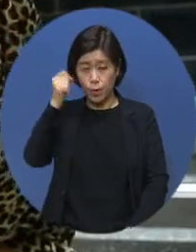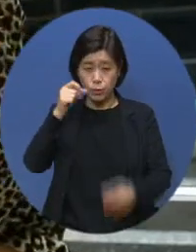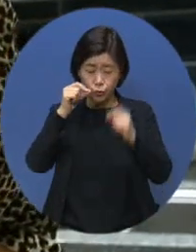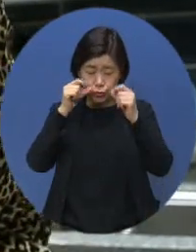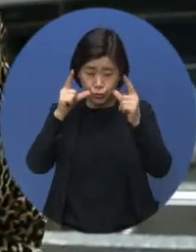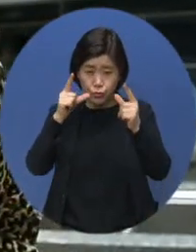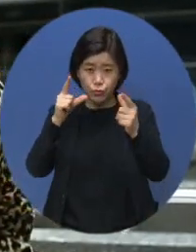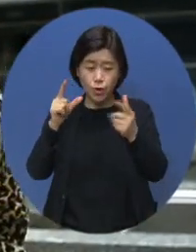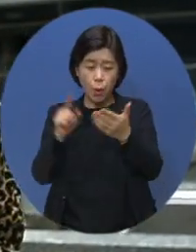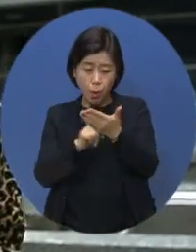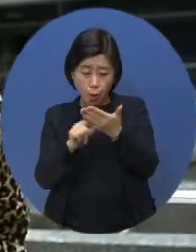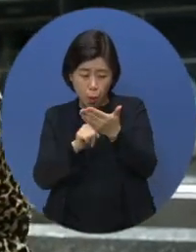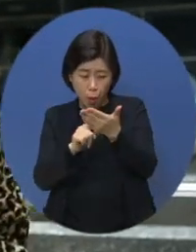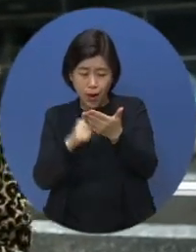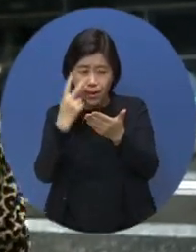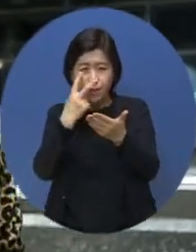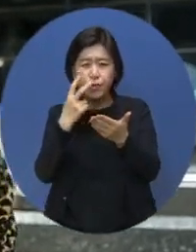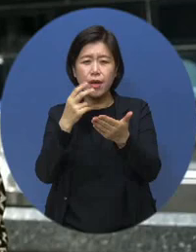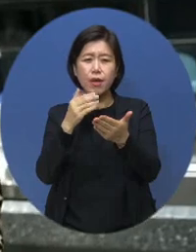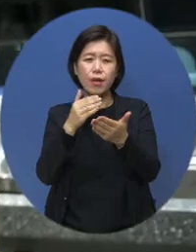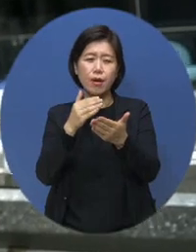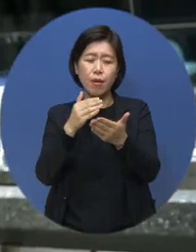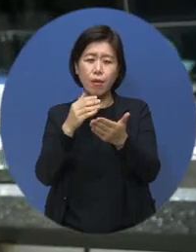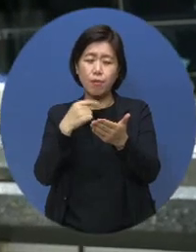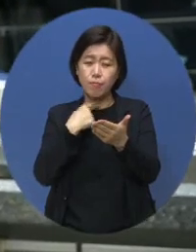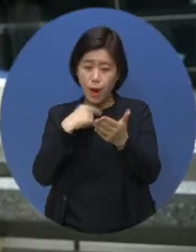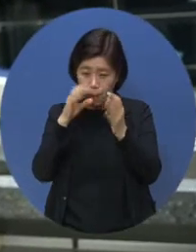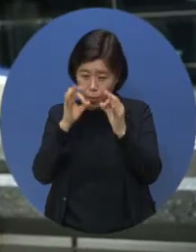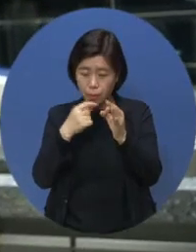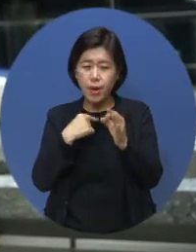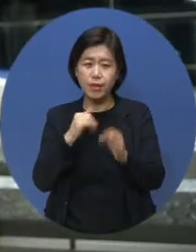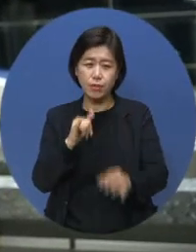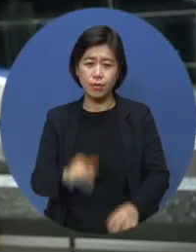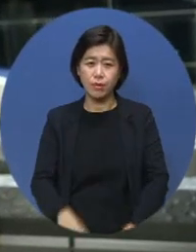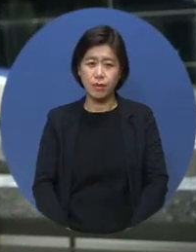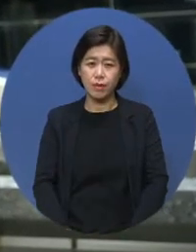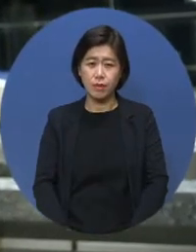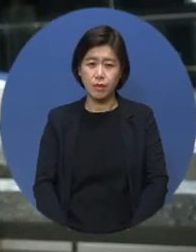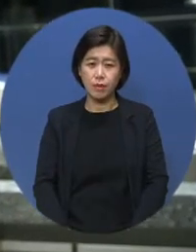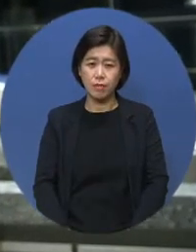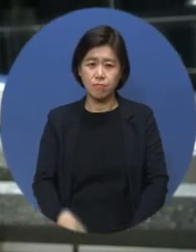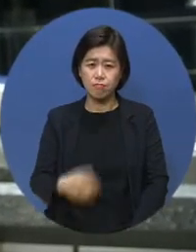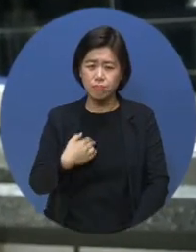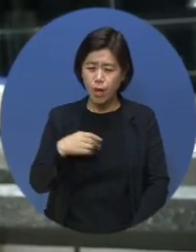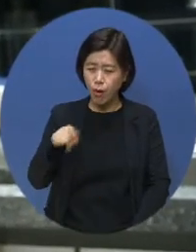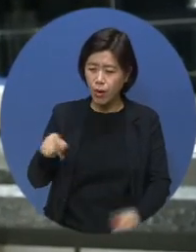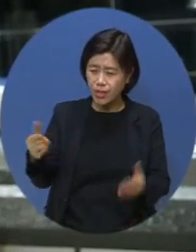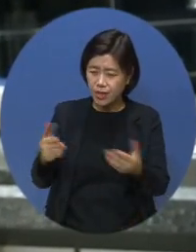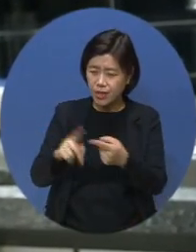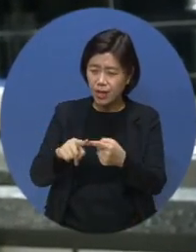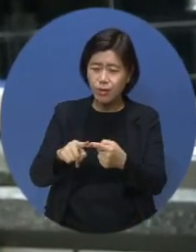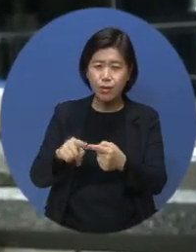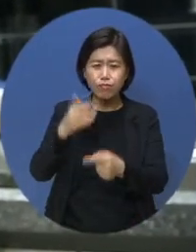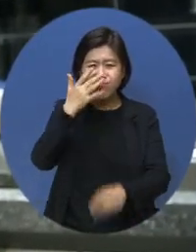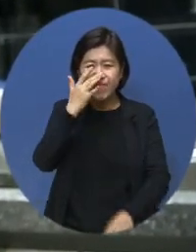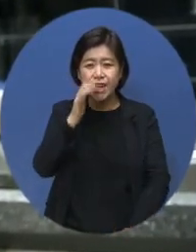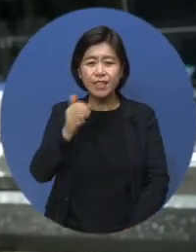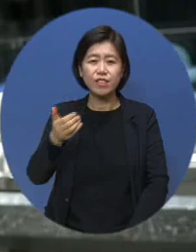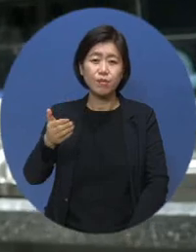나설 때 됐어요 그럼 우리 하더라 그처럼 이들은 좀 힘들 이루어 주실 수 있습니다